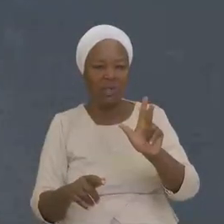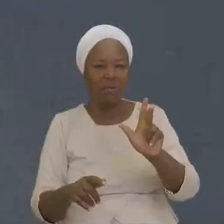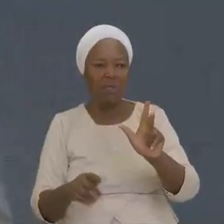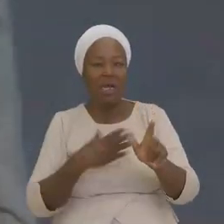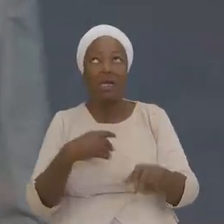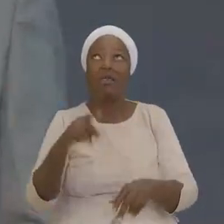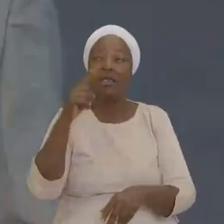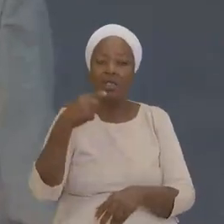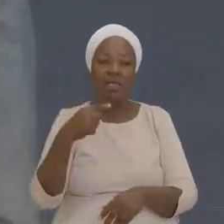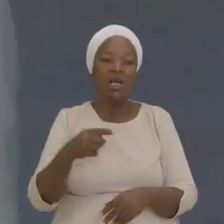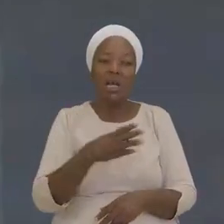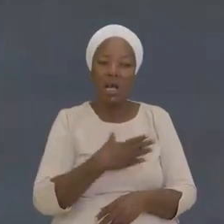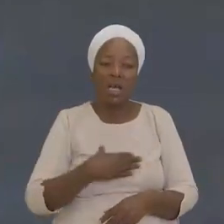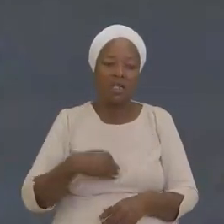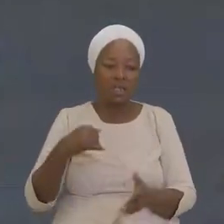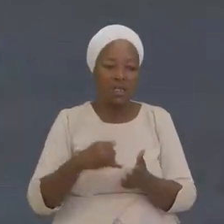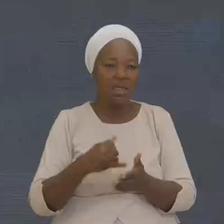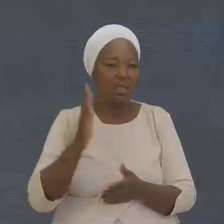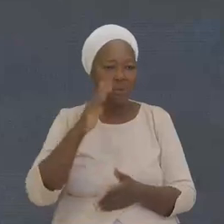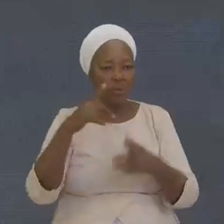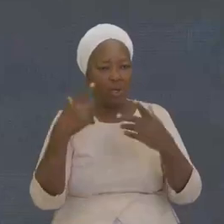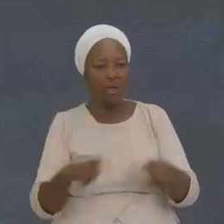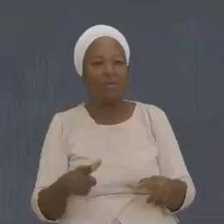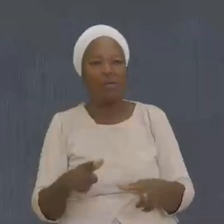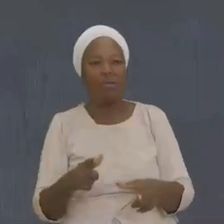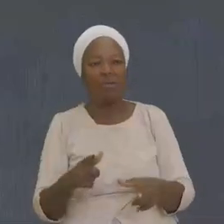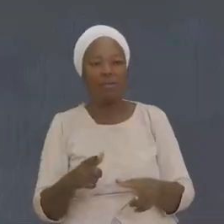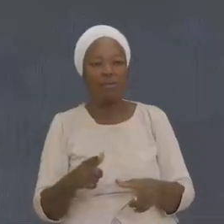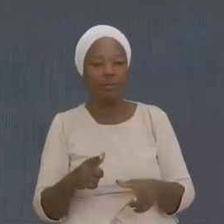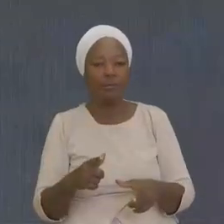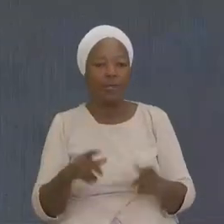Verset 23. On dit, et quiconque.